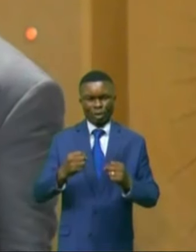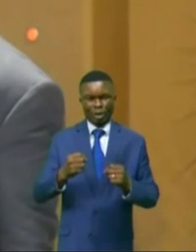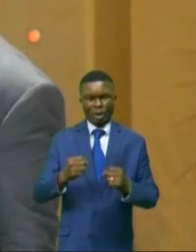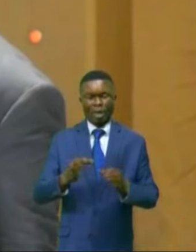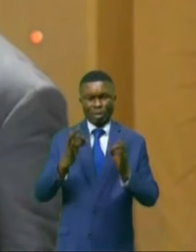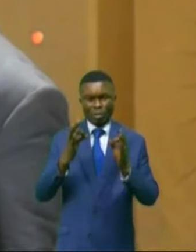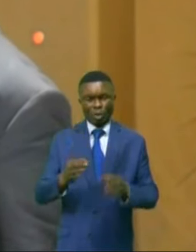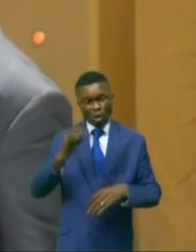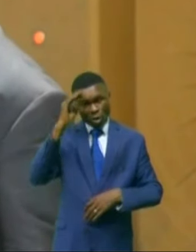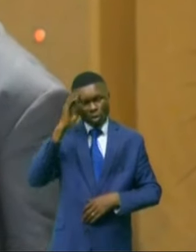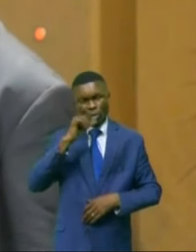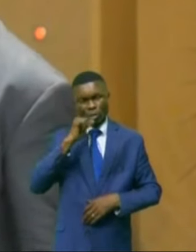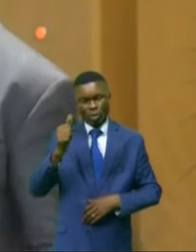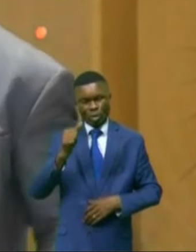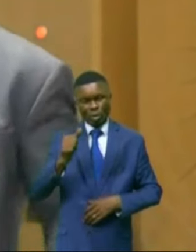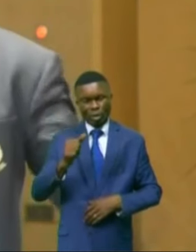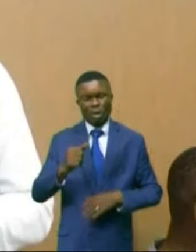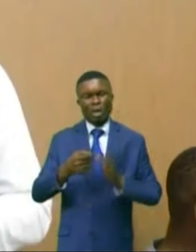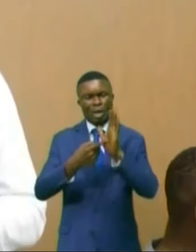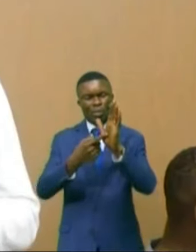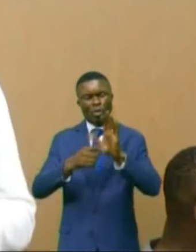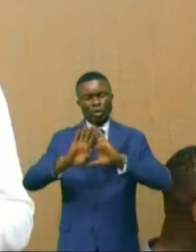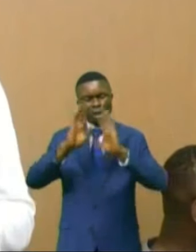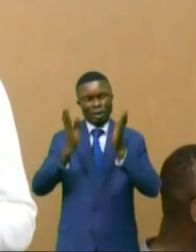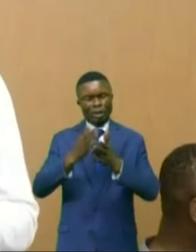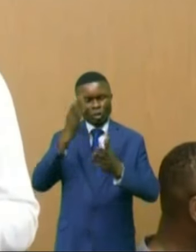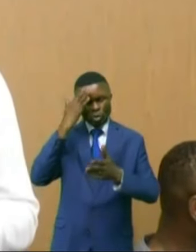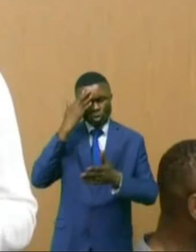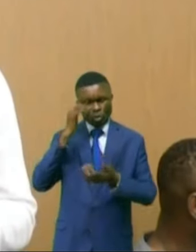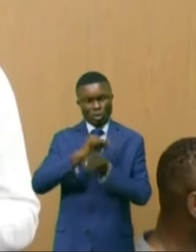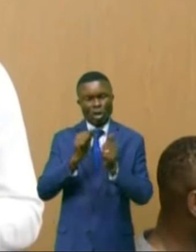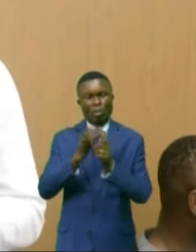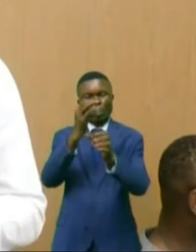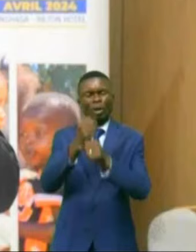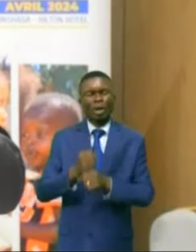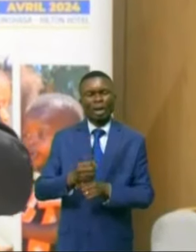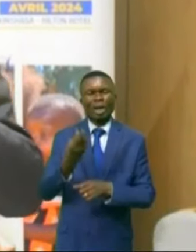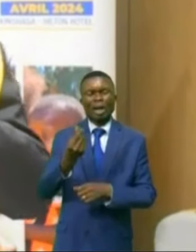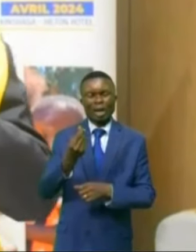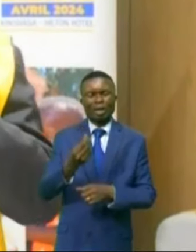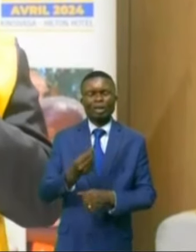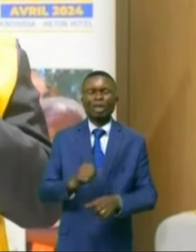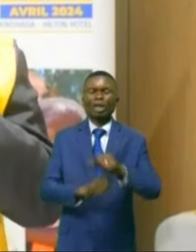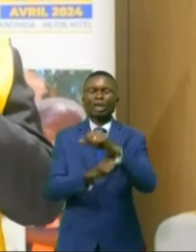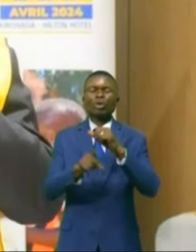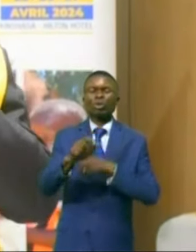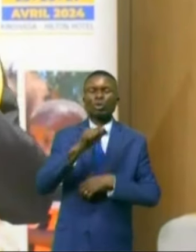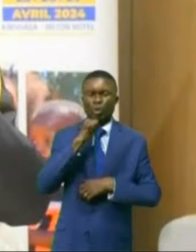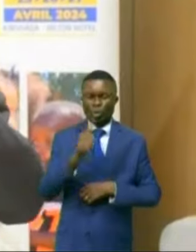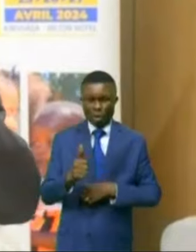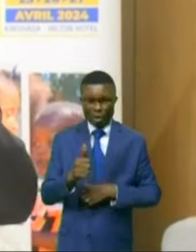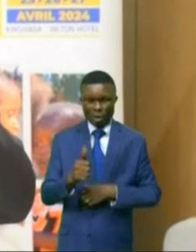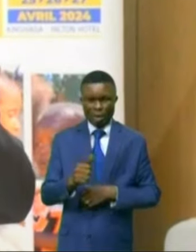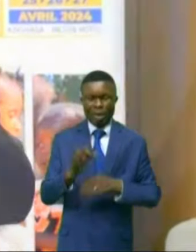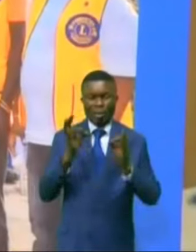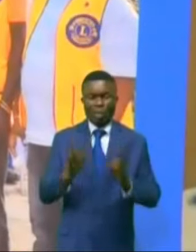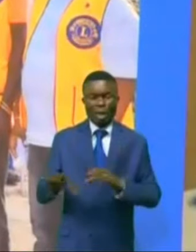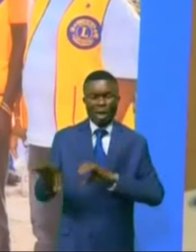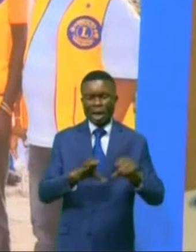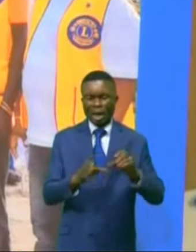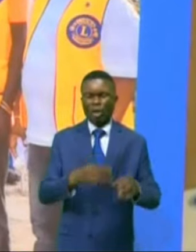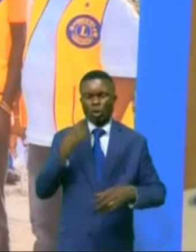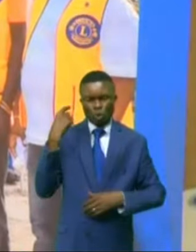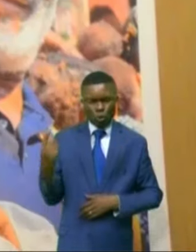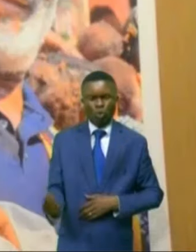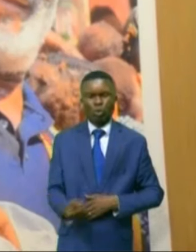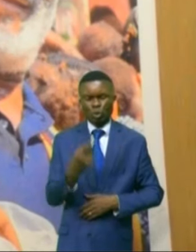afin d'élaguer surtout la prétendue face mystique d'accès à cette association internationale qui pourtant, grâce à ses actions